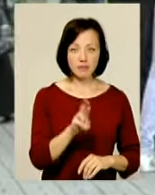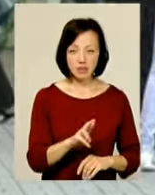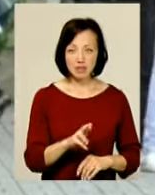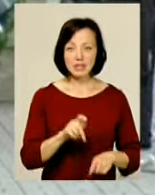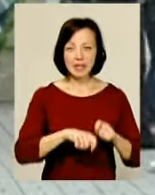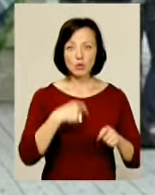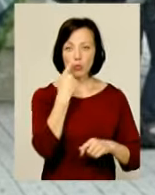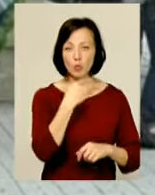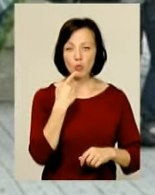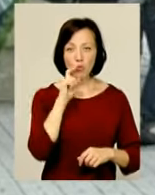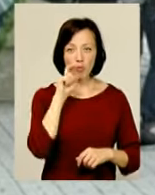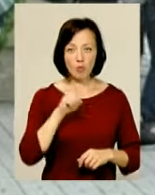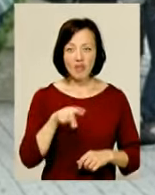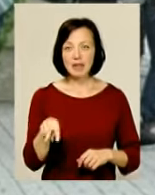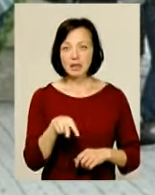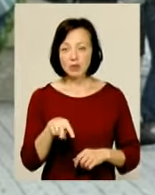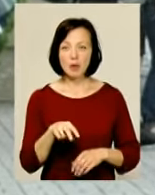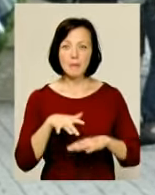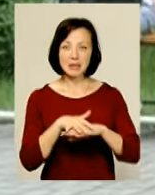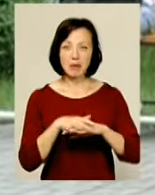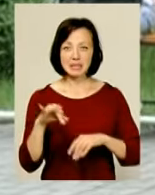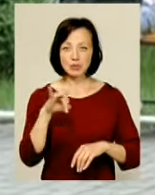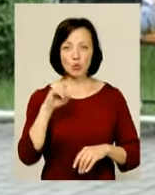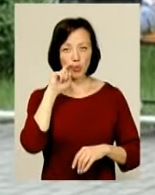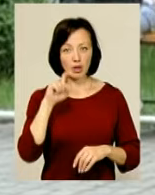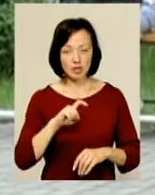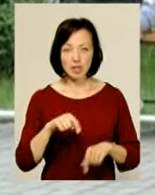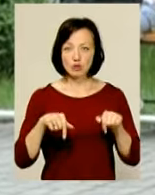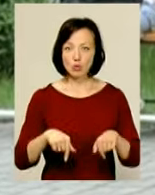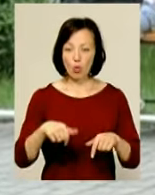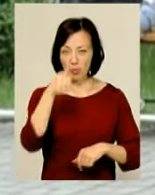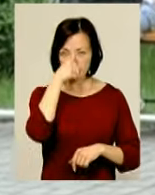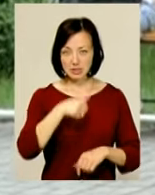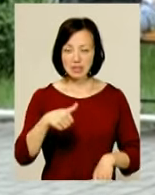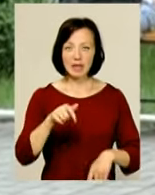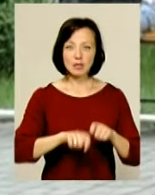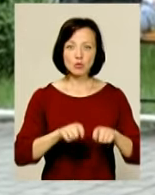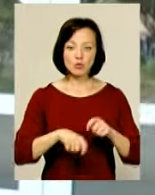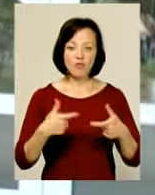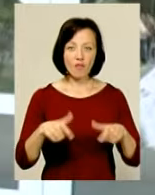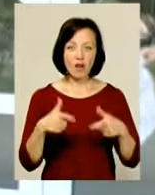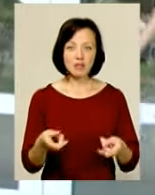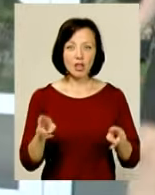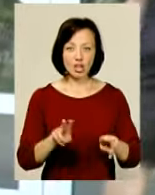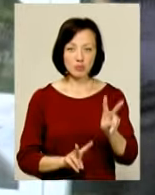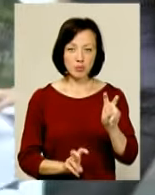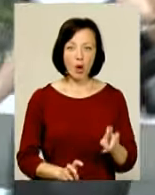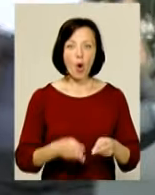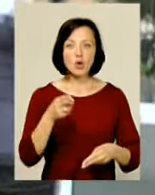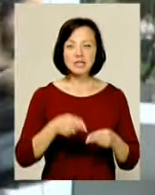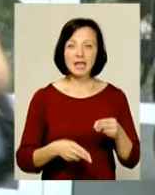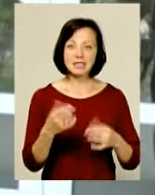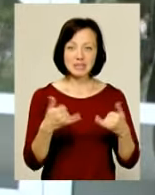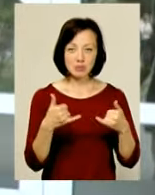тестів з української мови і літератури, математики та історії України. Цього місяця – тестування зрешти предметів. Останнє з хімії